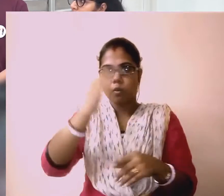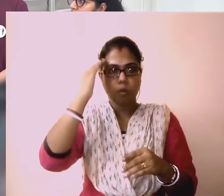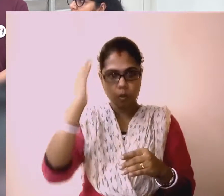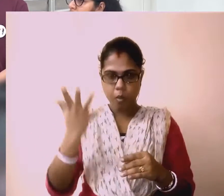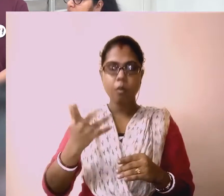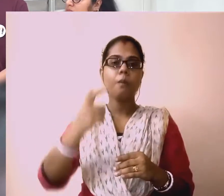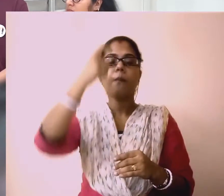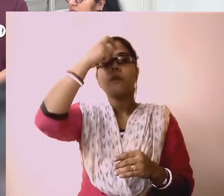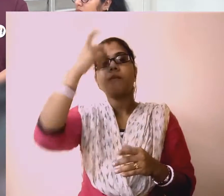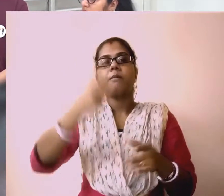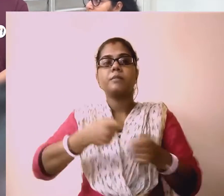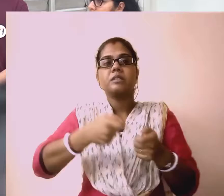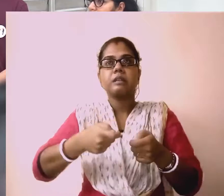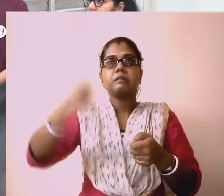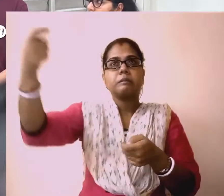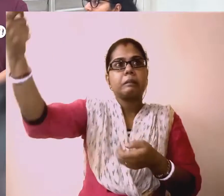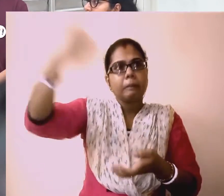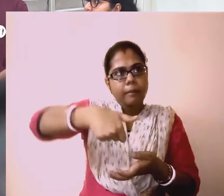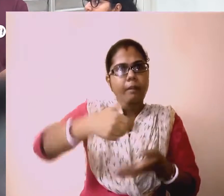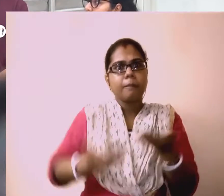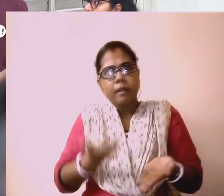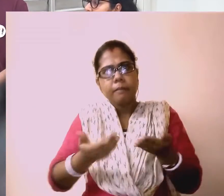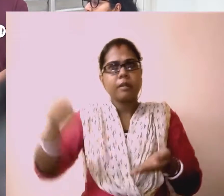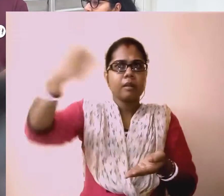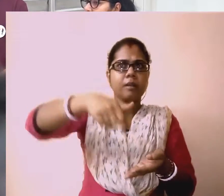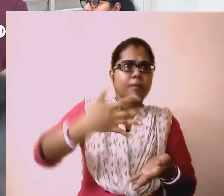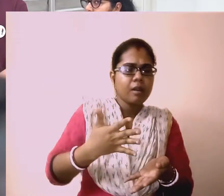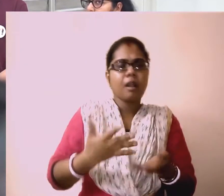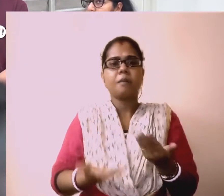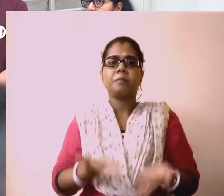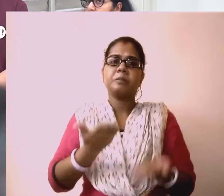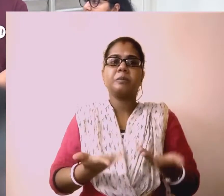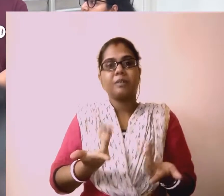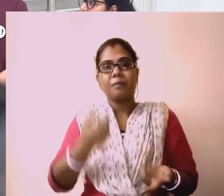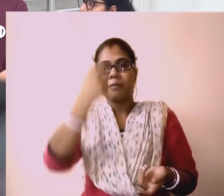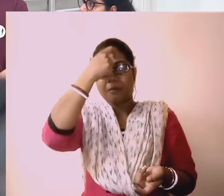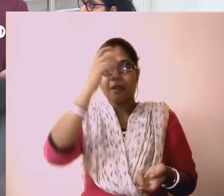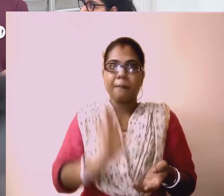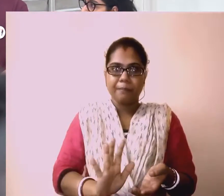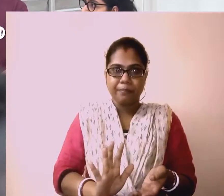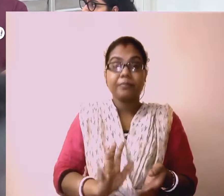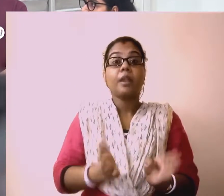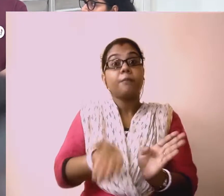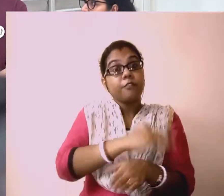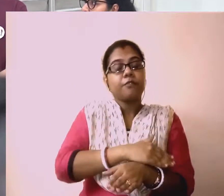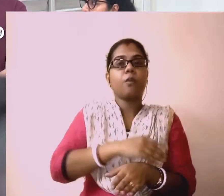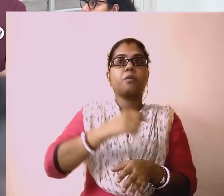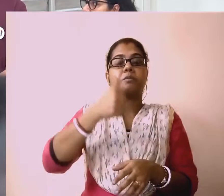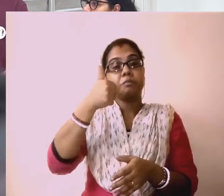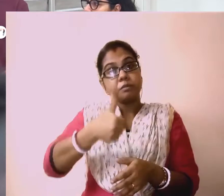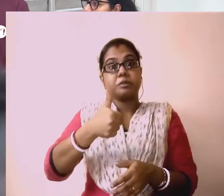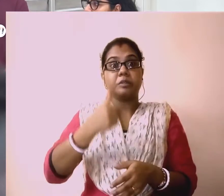वेरी रॉन्ग अप्रोच एज मेंशन बाय सर। ये बहुत ही गलत तरीका है किसी भी बिजनेस को अप्रोच करने का एक इन्वेस्टर की तरफ। कभी भी